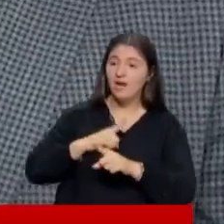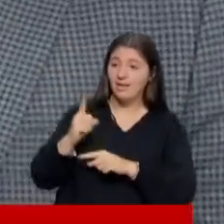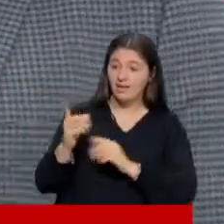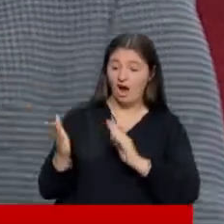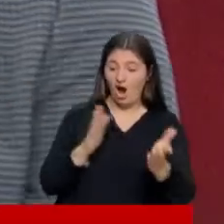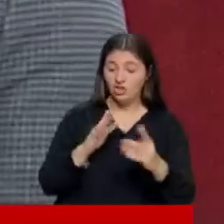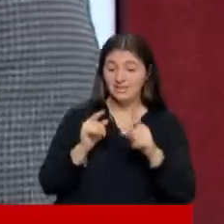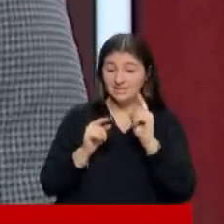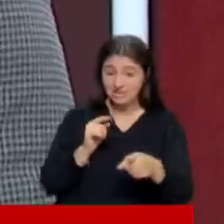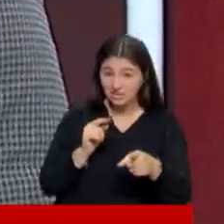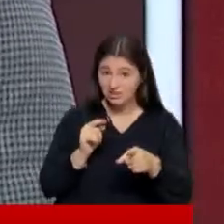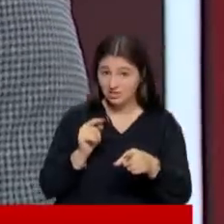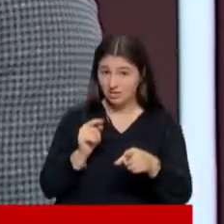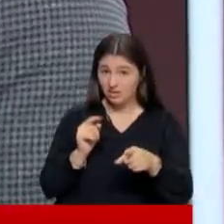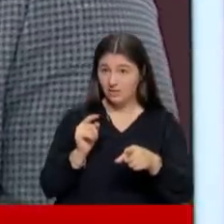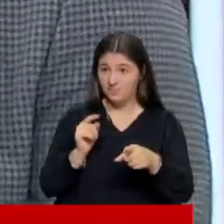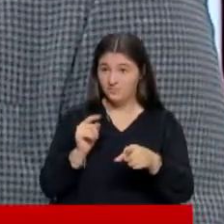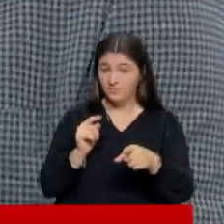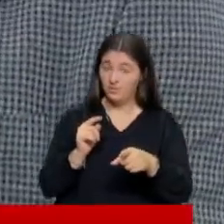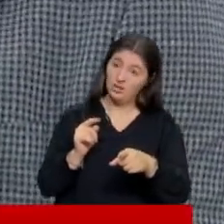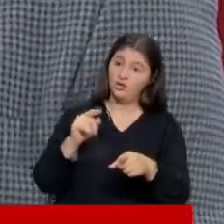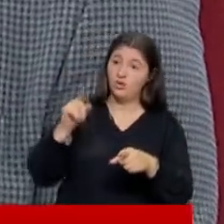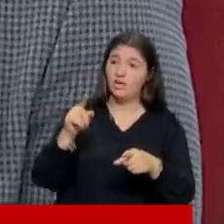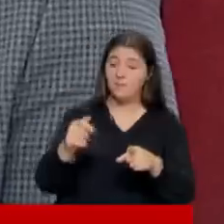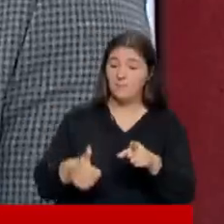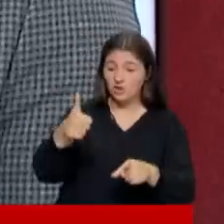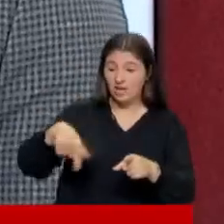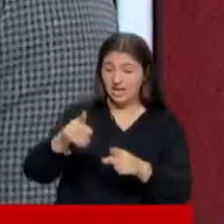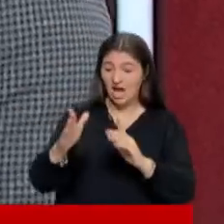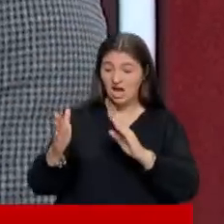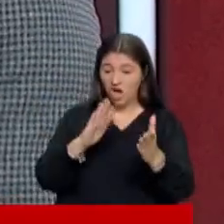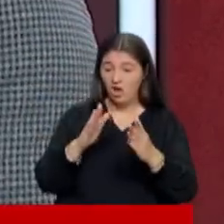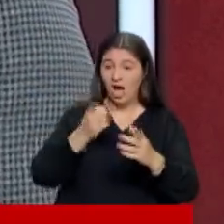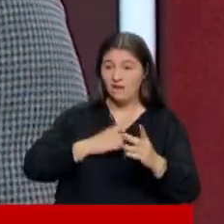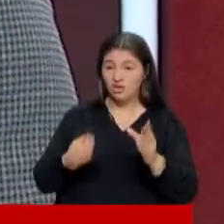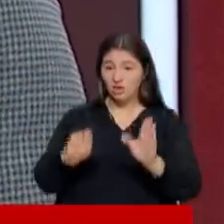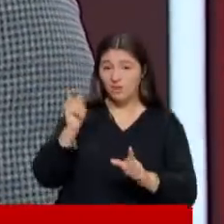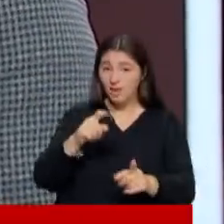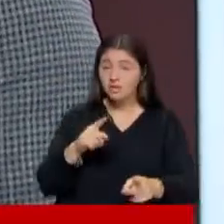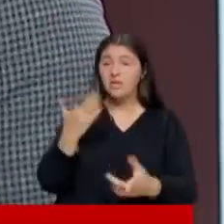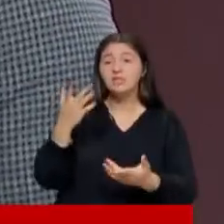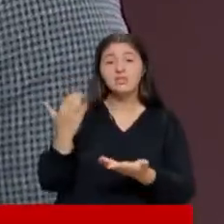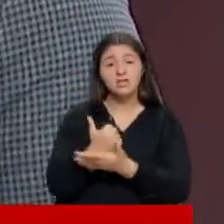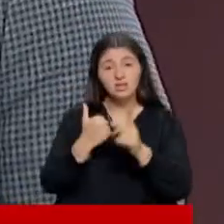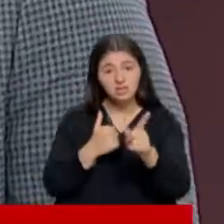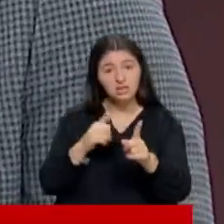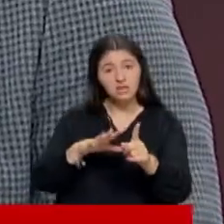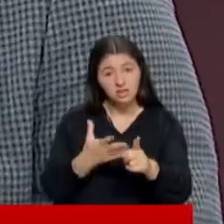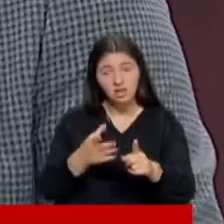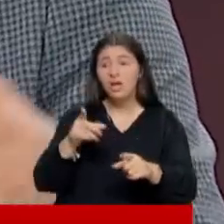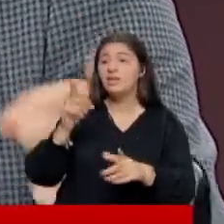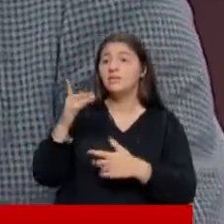adayına karşı Siz işte oradaki Başkanların karşısına adaylar çıkarırsanız ne siz kazanırsınız